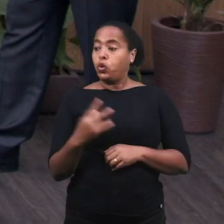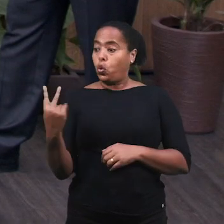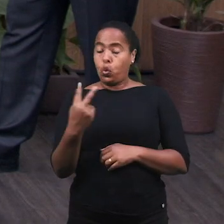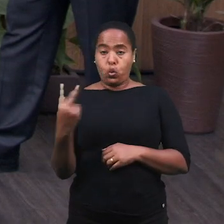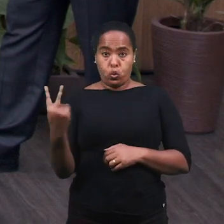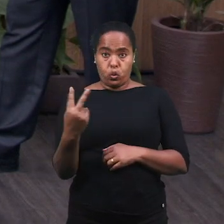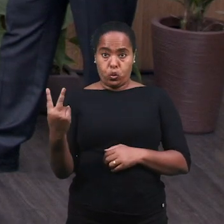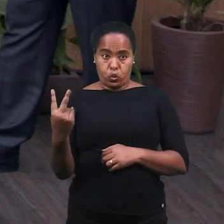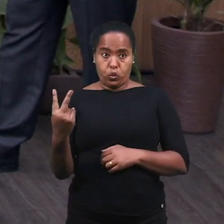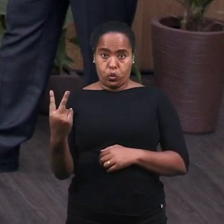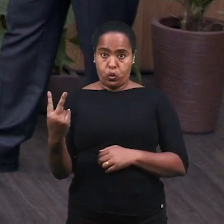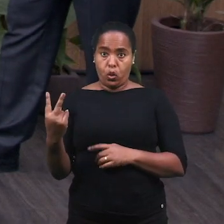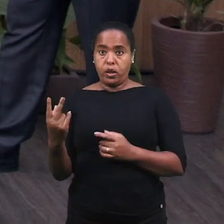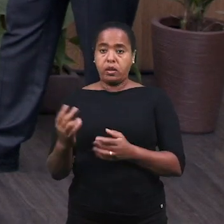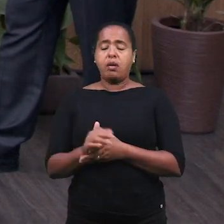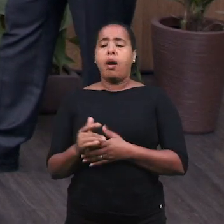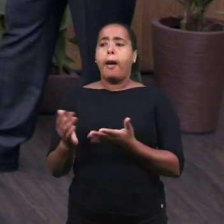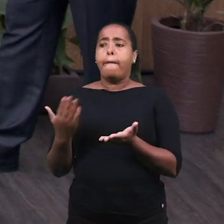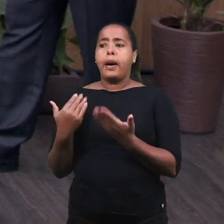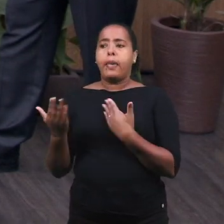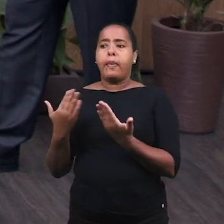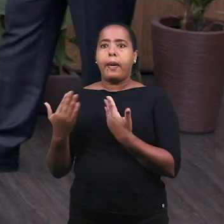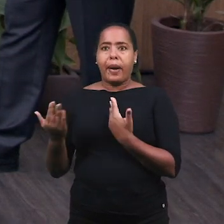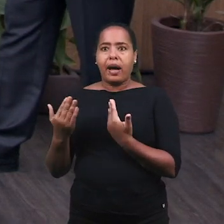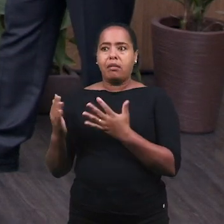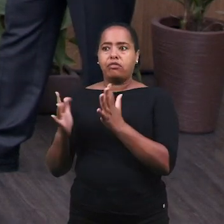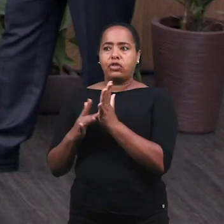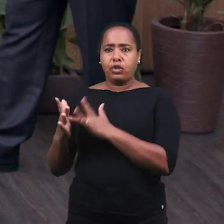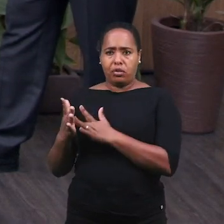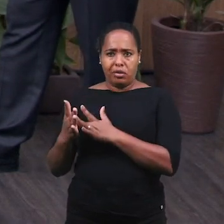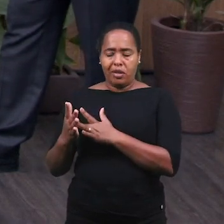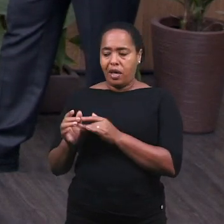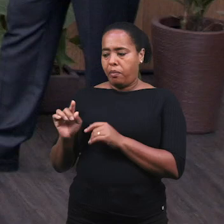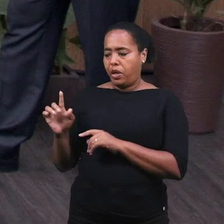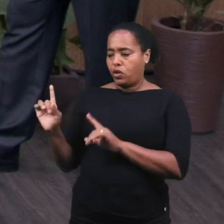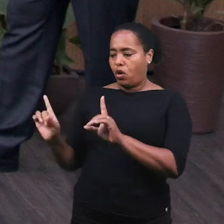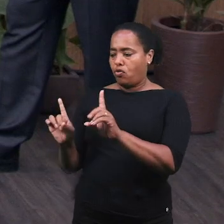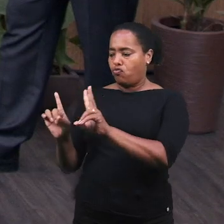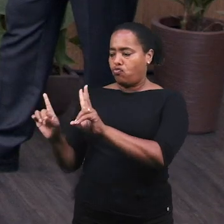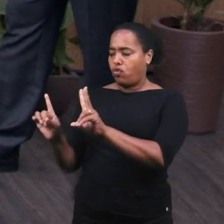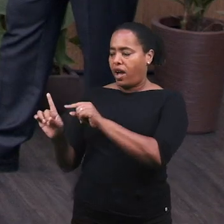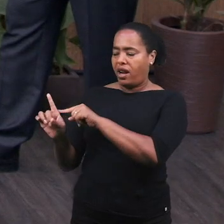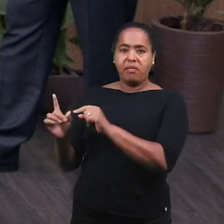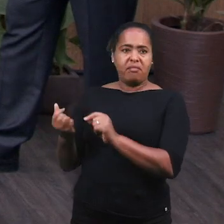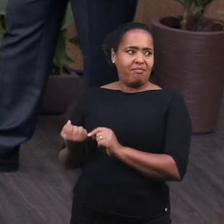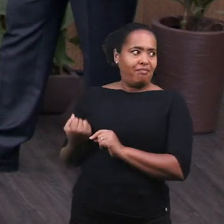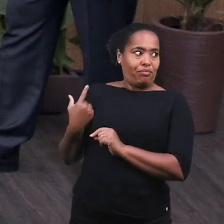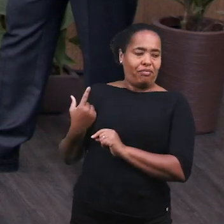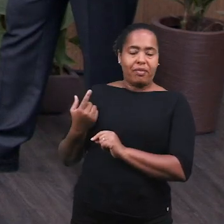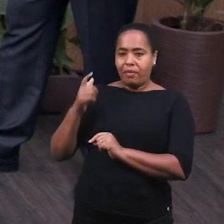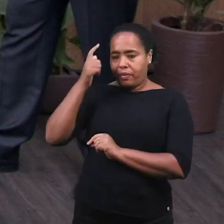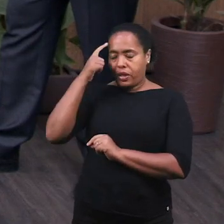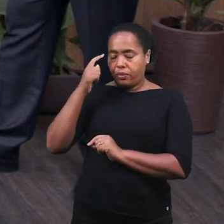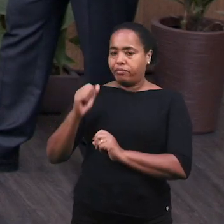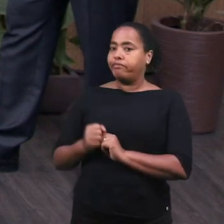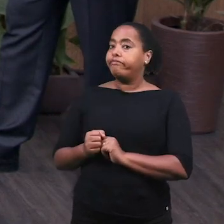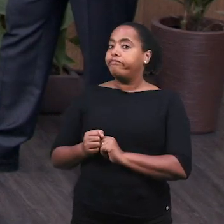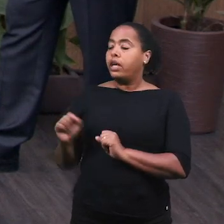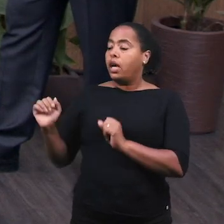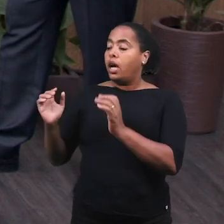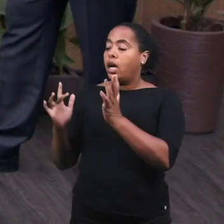с Иисусом, для них Он пилигрим, они не знали фактов. И